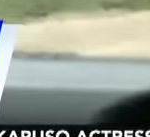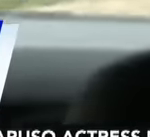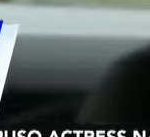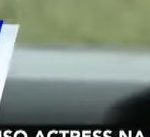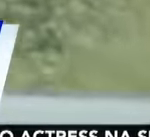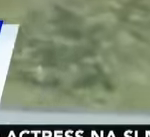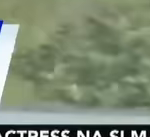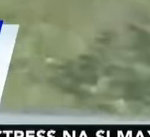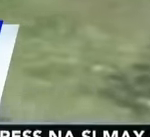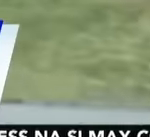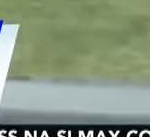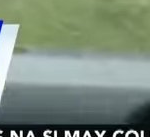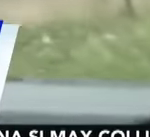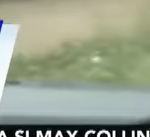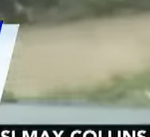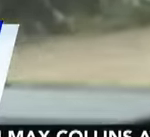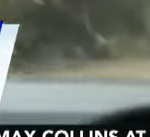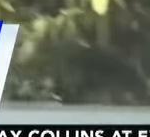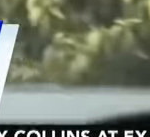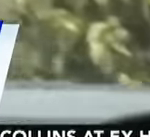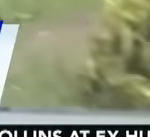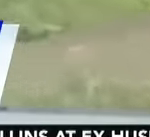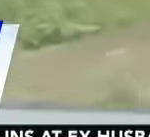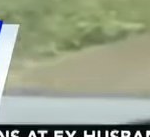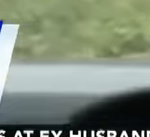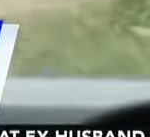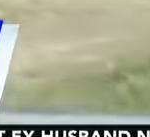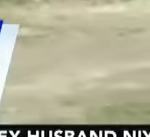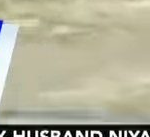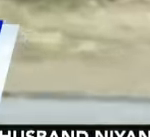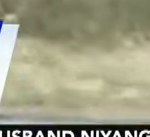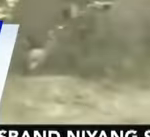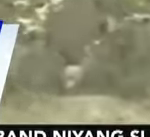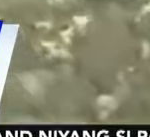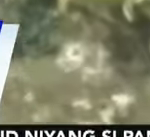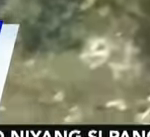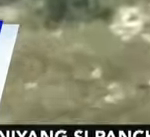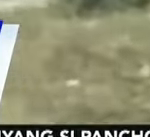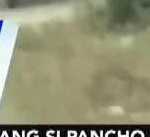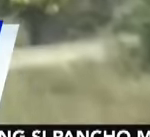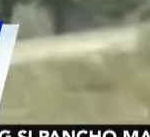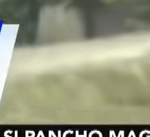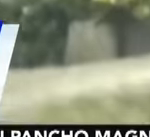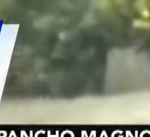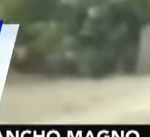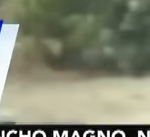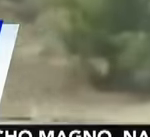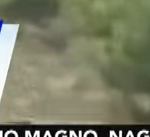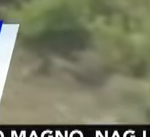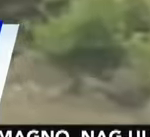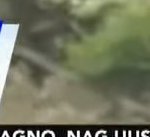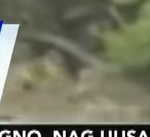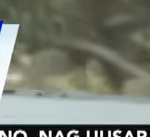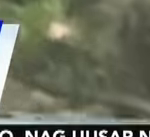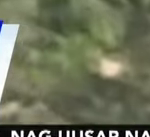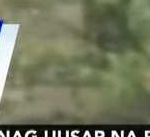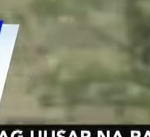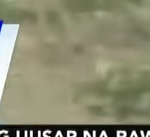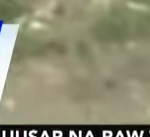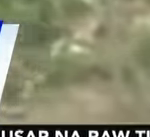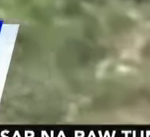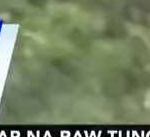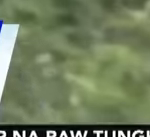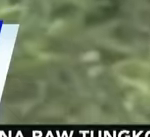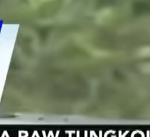Leader Pastor Apollo Quiboloy sa Purok 3, Barangay Tamayong. Isisilbi sana ang warrant of arrest laban sa pastor na inisyo noong April